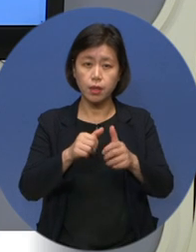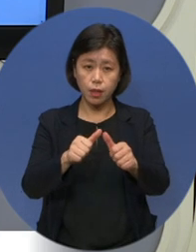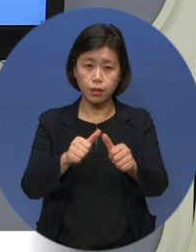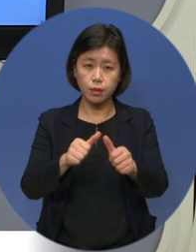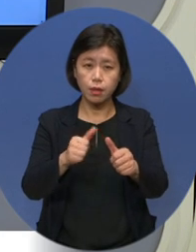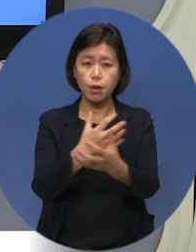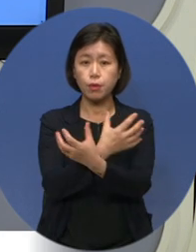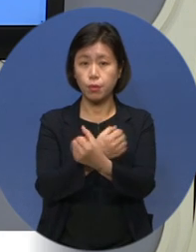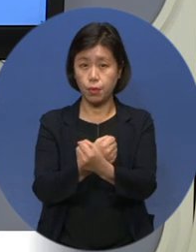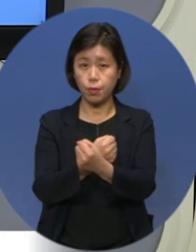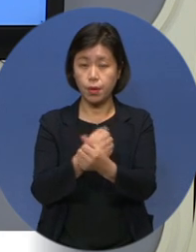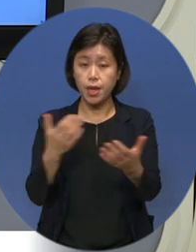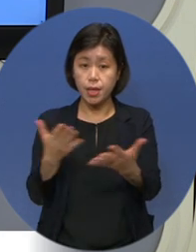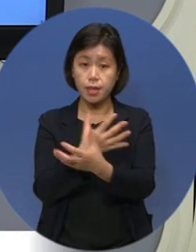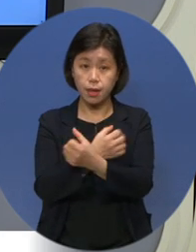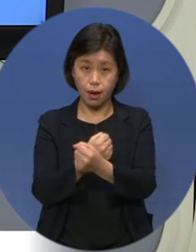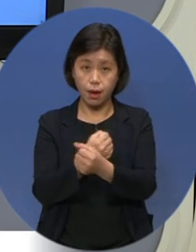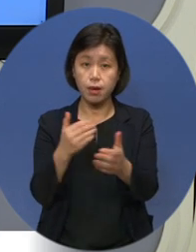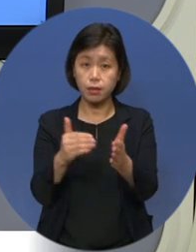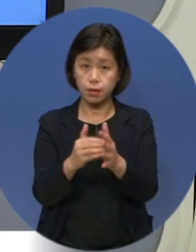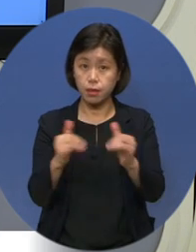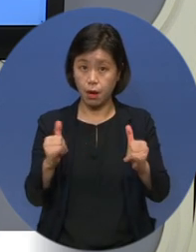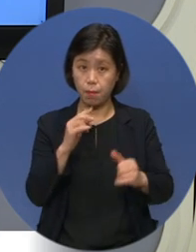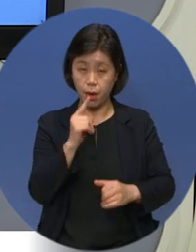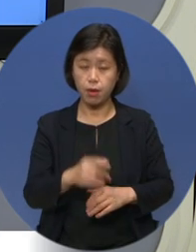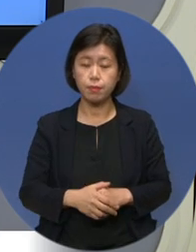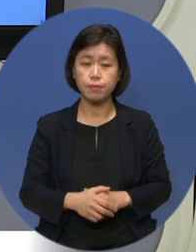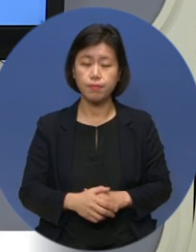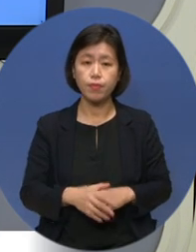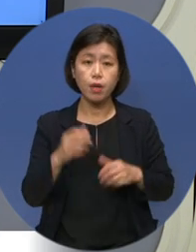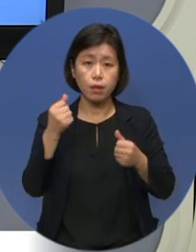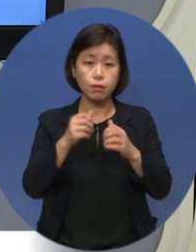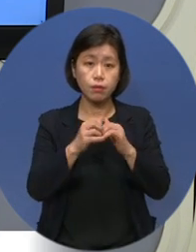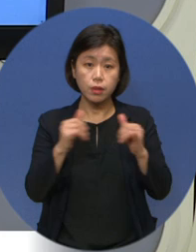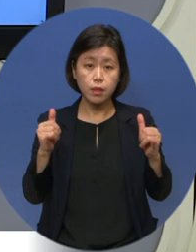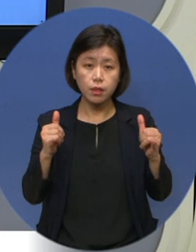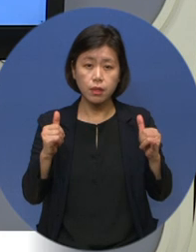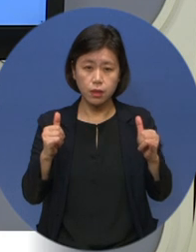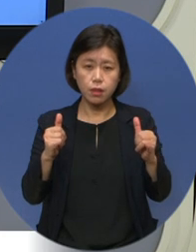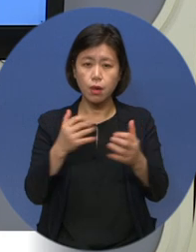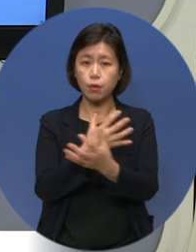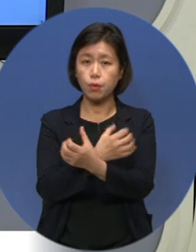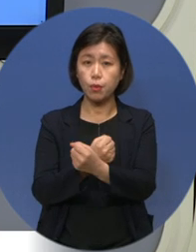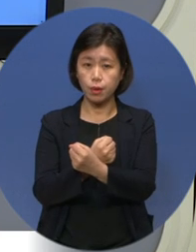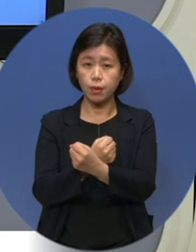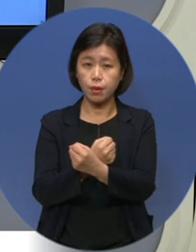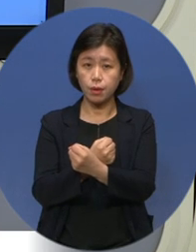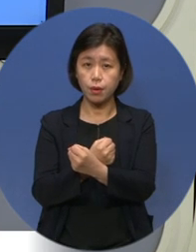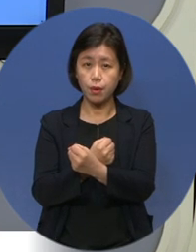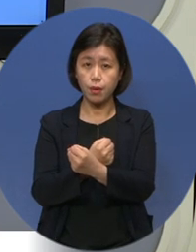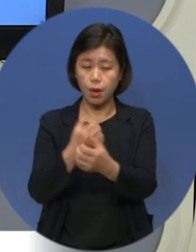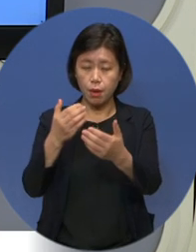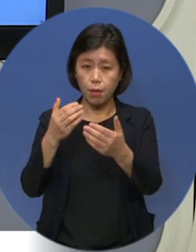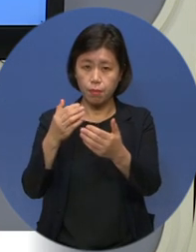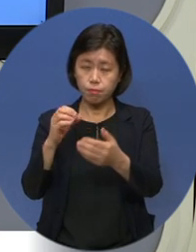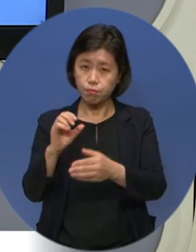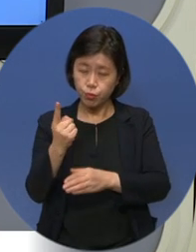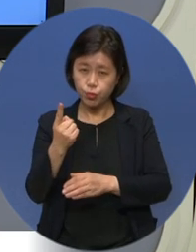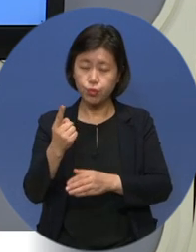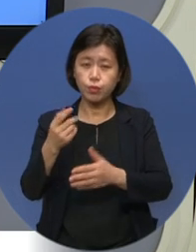체결한 사람을 가리키는 데요 예술인이 문화예술 용역계약을 5 얻는 월평균 수입이